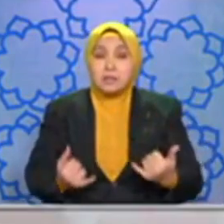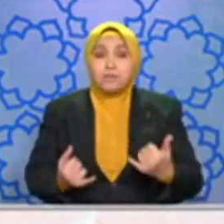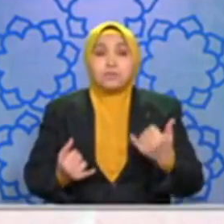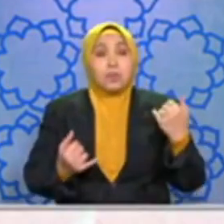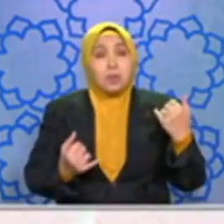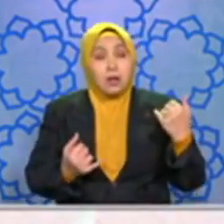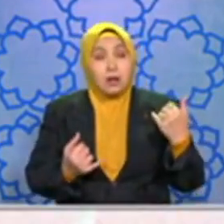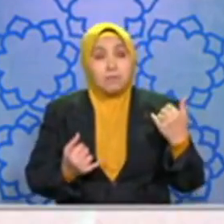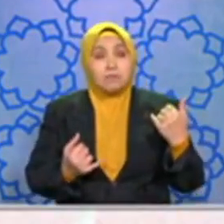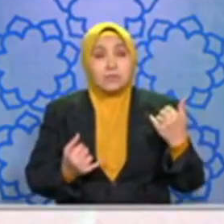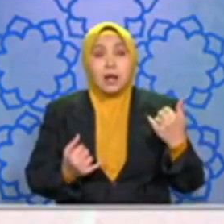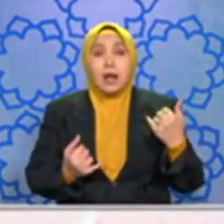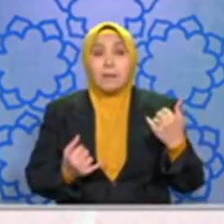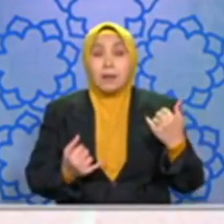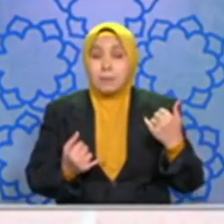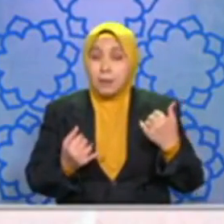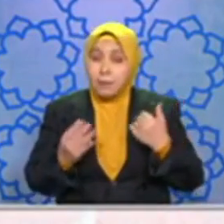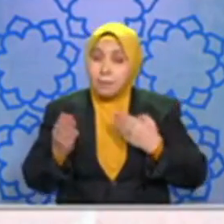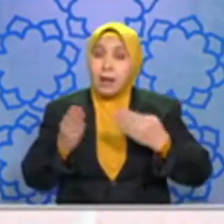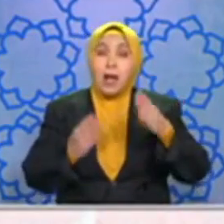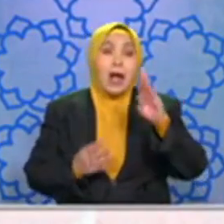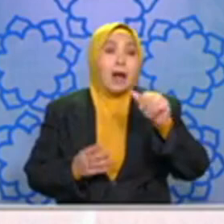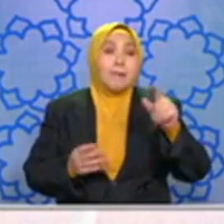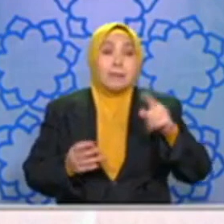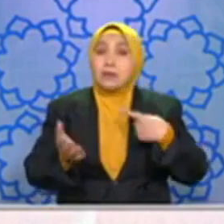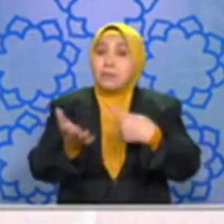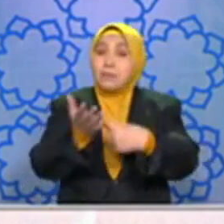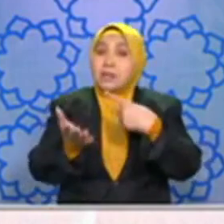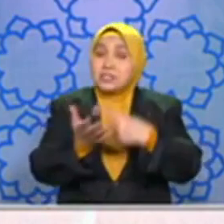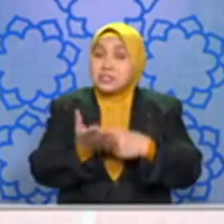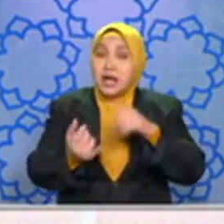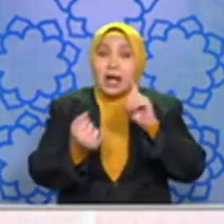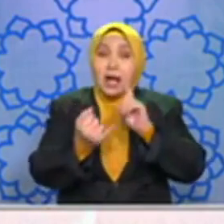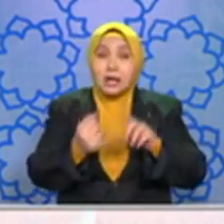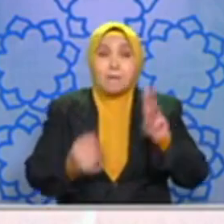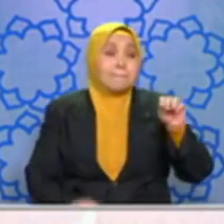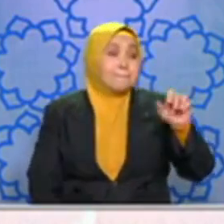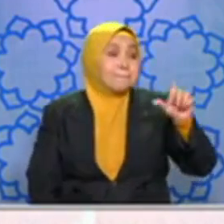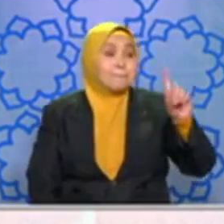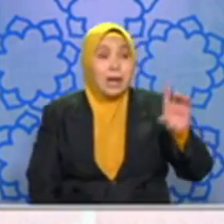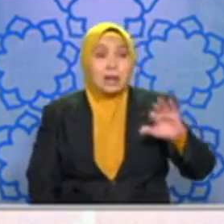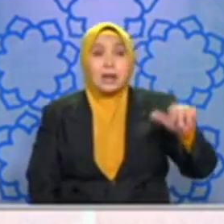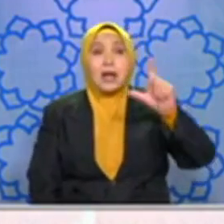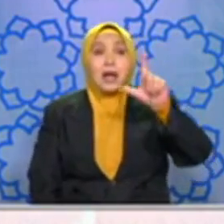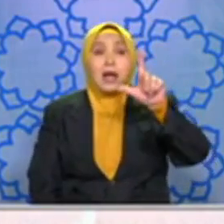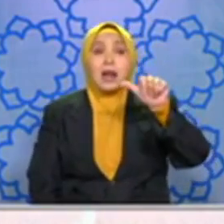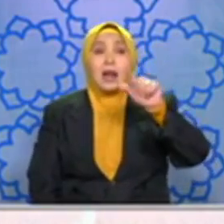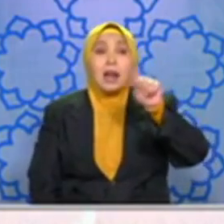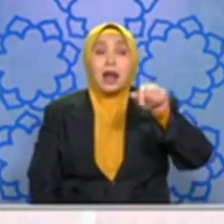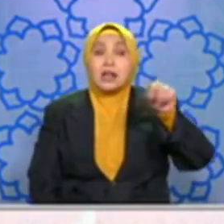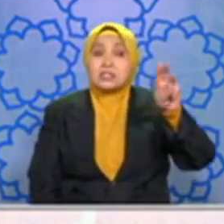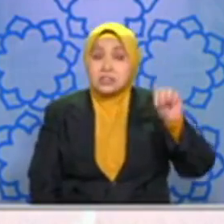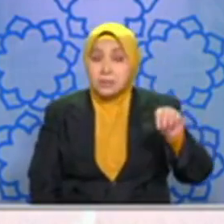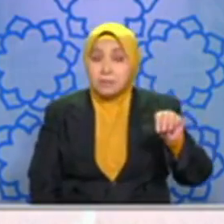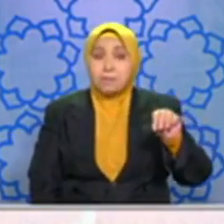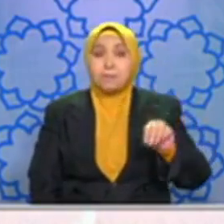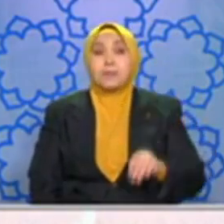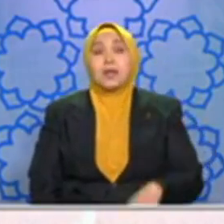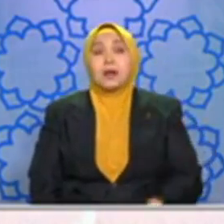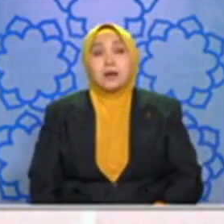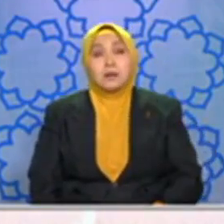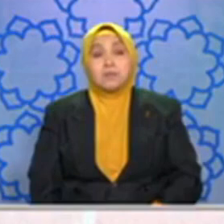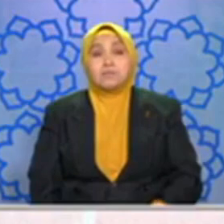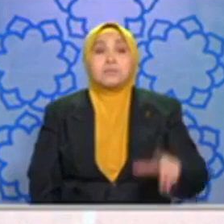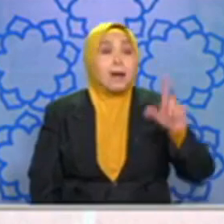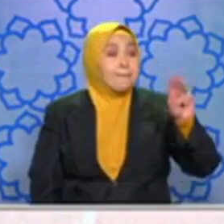ini perbahasan terakhir hukum mat lazim. Kita buat carta sikit Ustaz Fas. Okey,